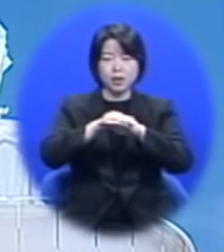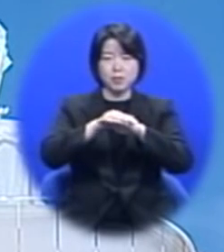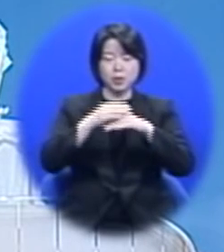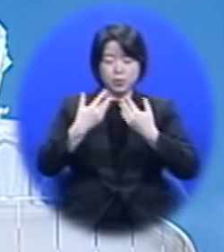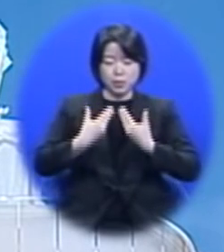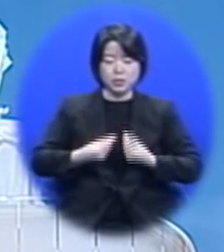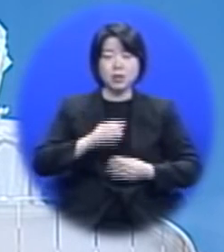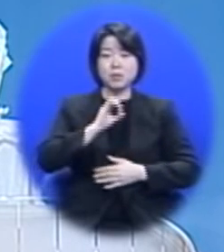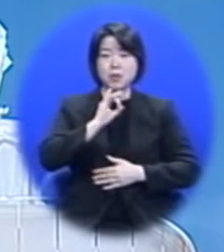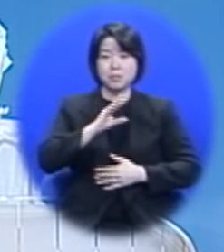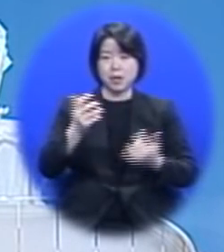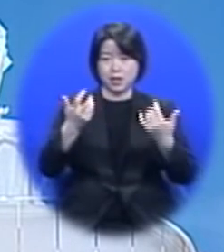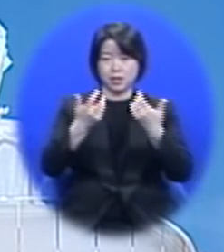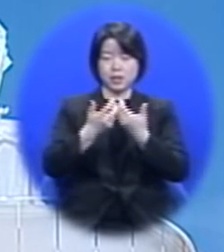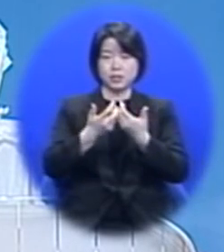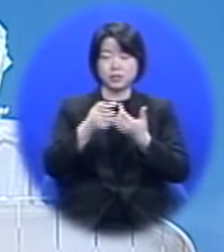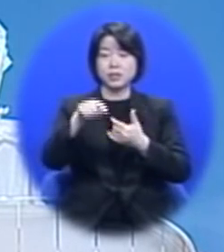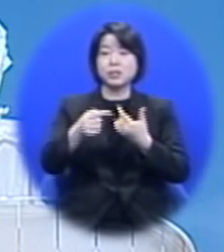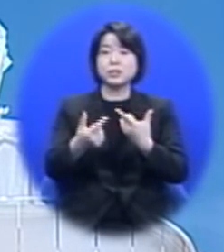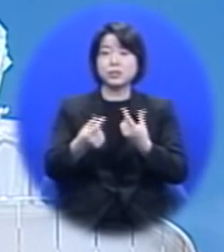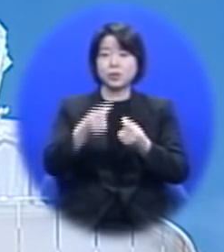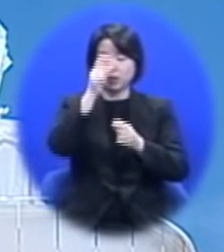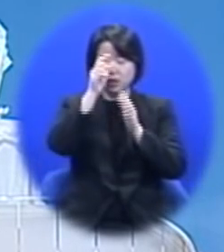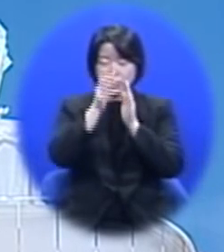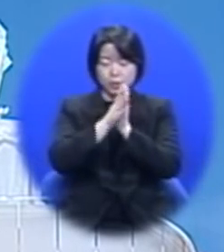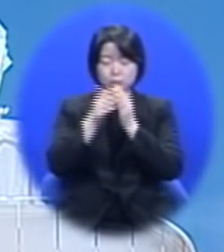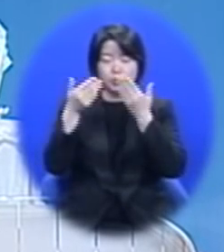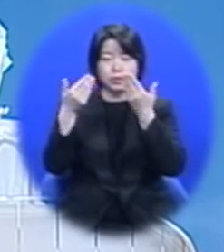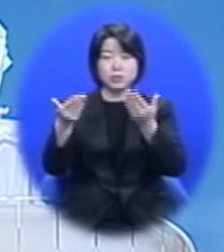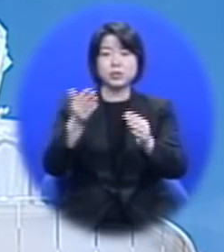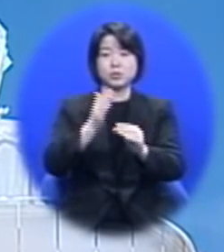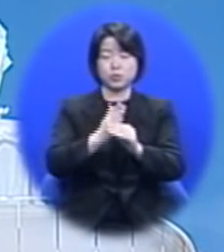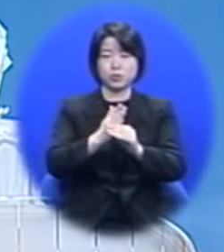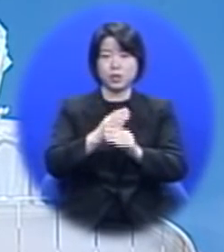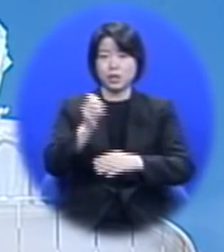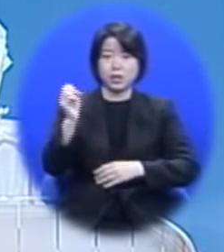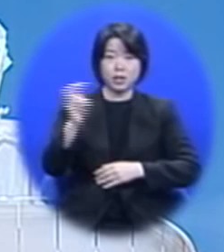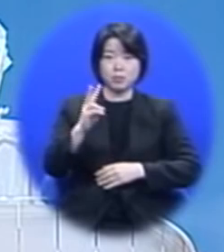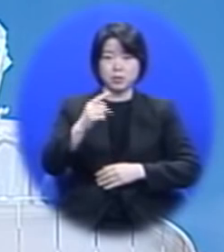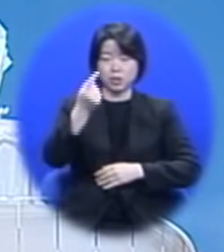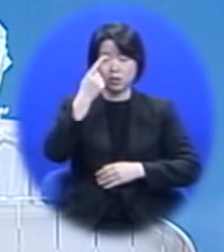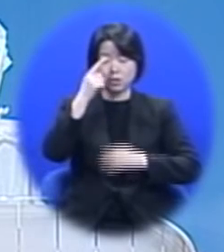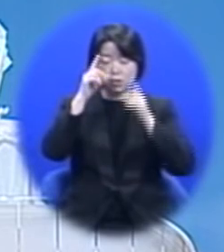가득했습니다. 그렇게 기도하는데 갑자기 감고 있는 눈이